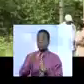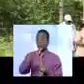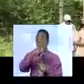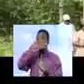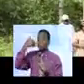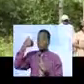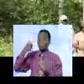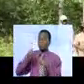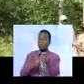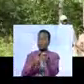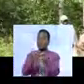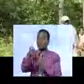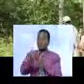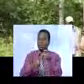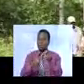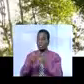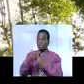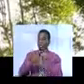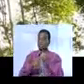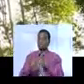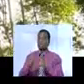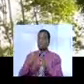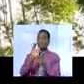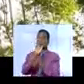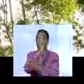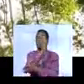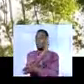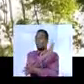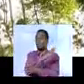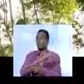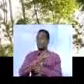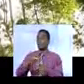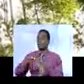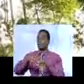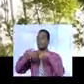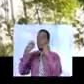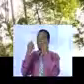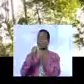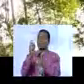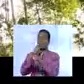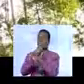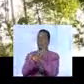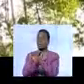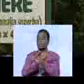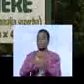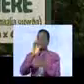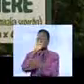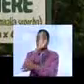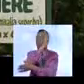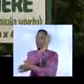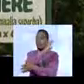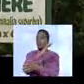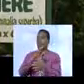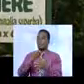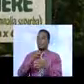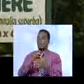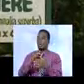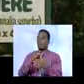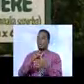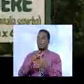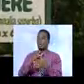meilleure gestion du patrimoine forestier de l'État, la Société de développement des forêts,